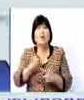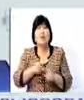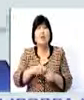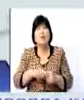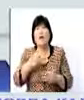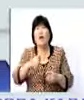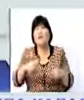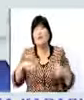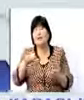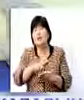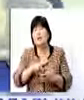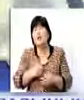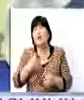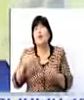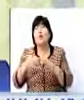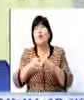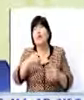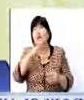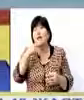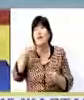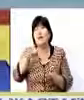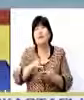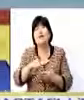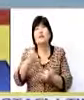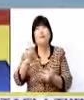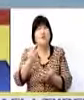ақтық айқасқа берілер жолдама үшін күресте ресейлік аруға жол берді.